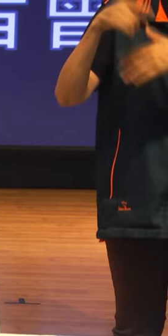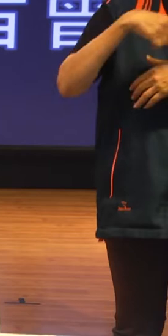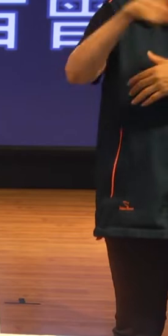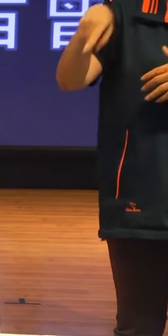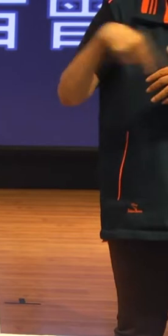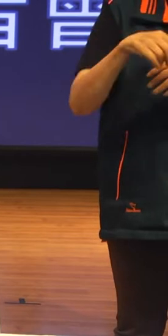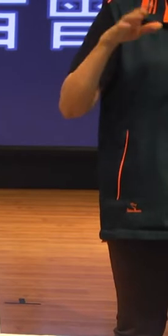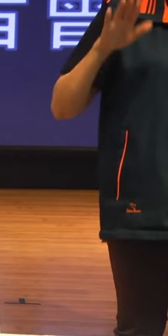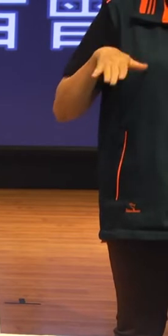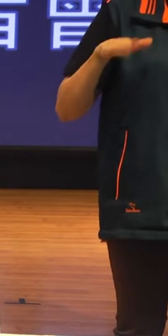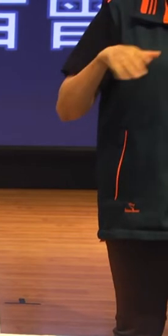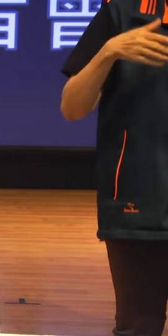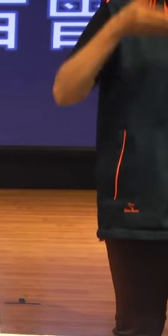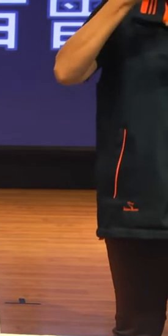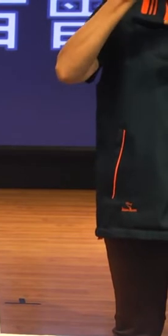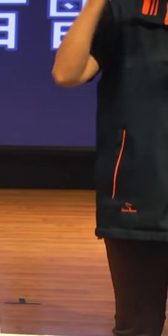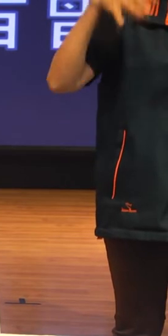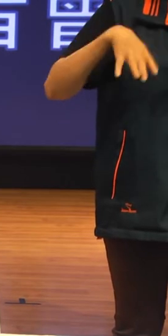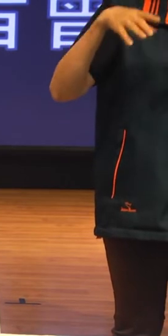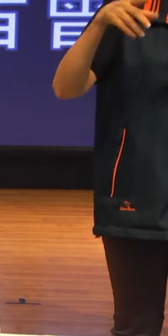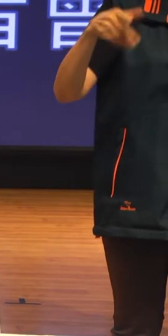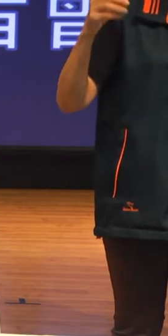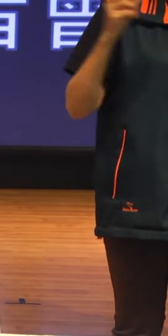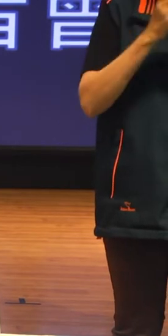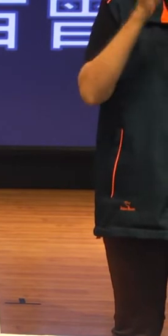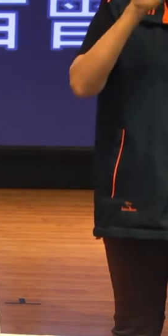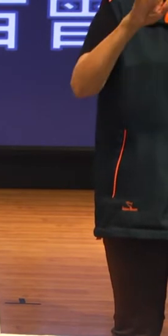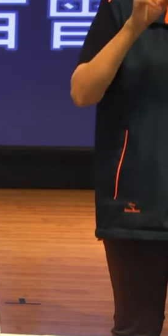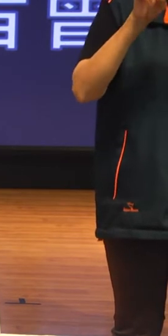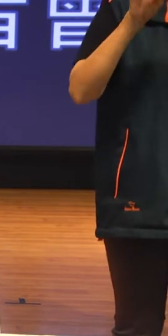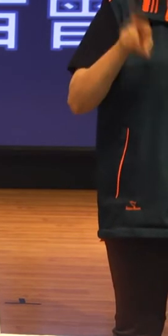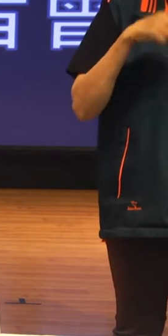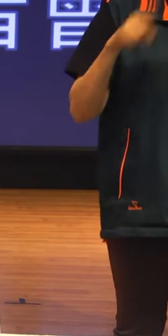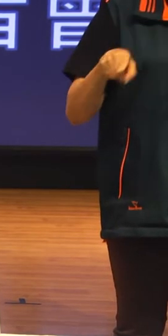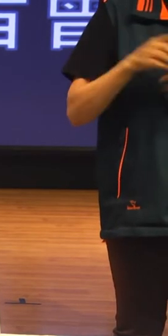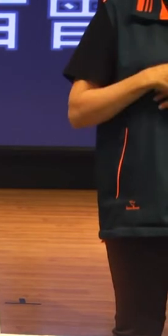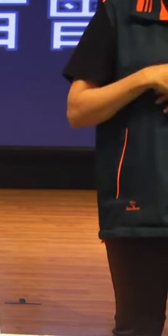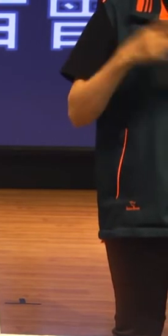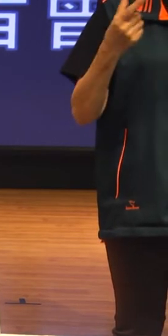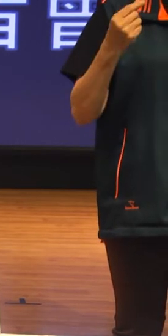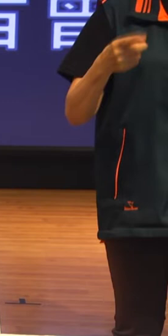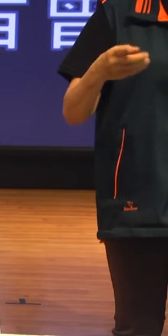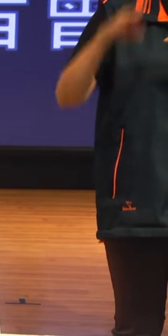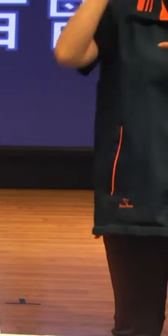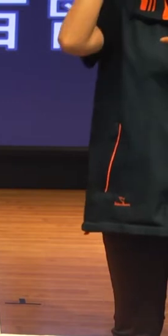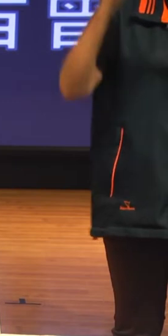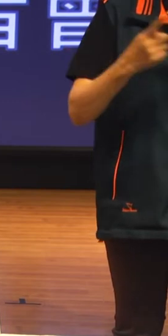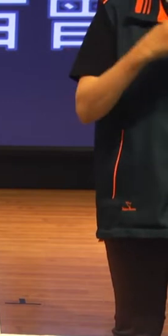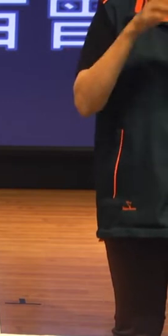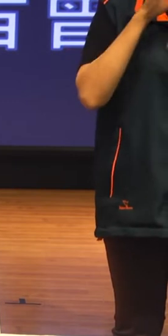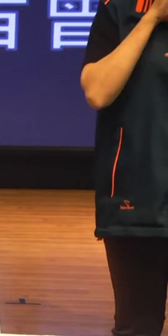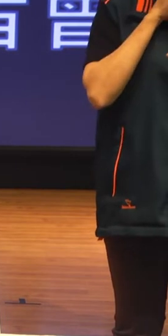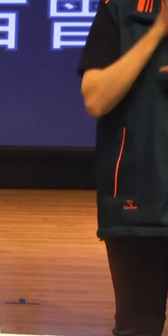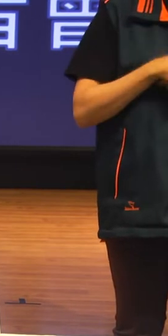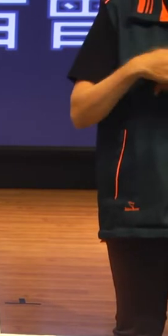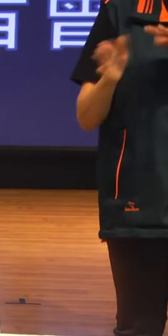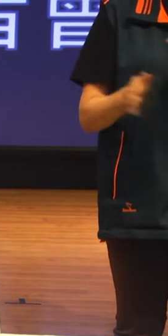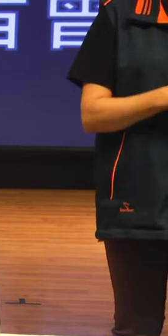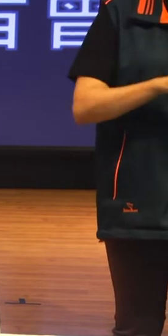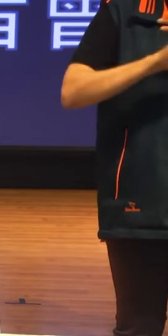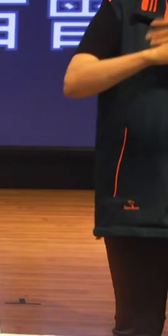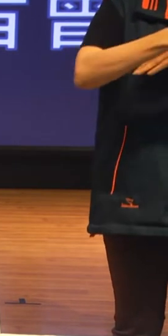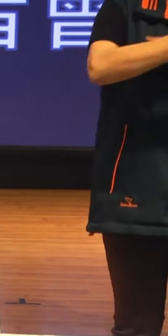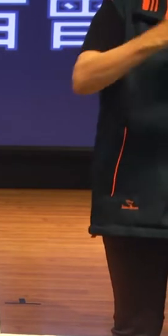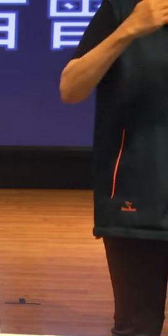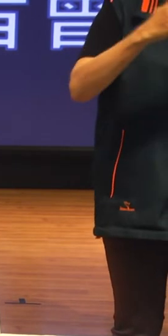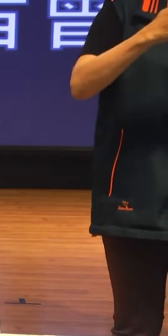我们奥斯卡美式餐厅接触的还有2个人，现在这个也确诊。那另外就是在外县市框